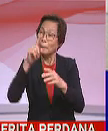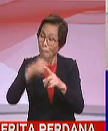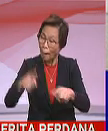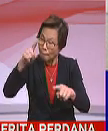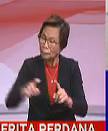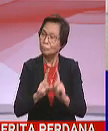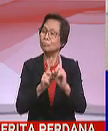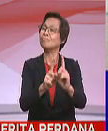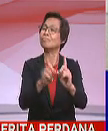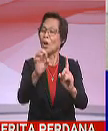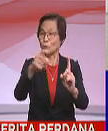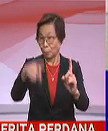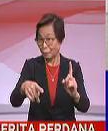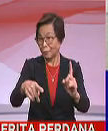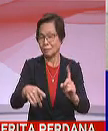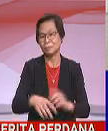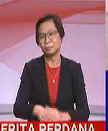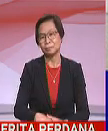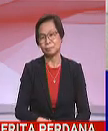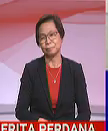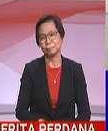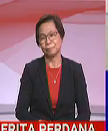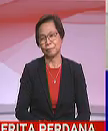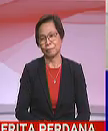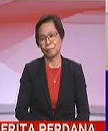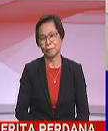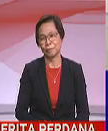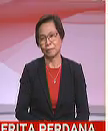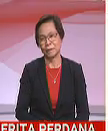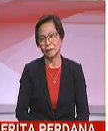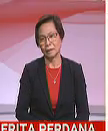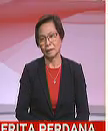dengan SOP-SOP Kementerian Kesihatan Malaysia.